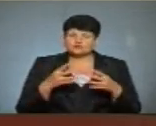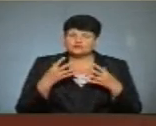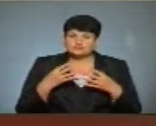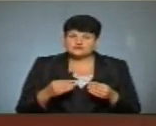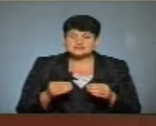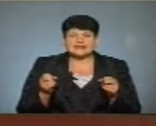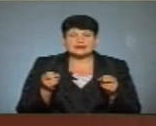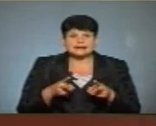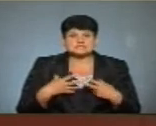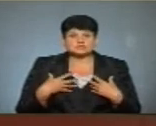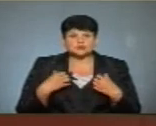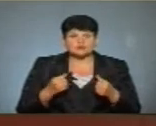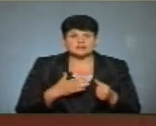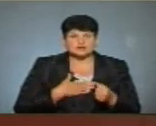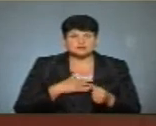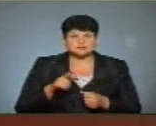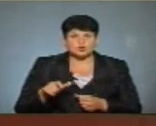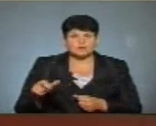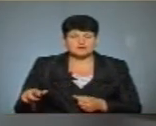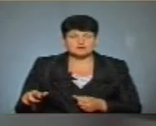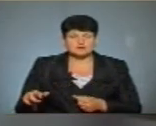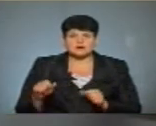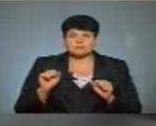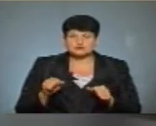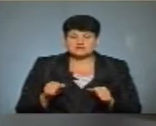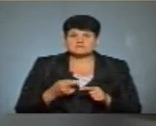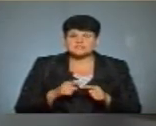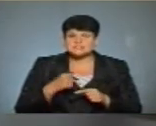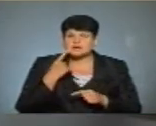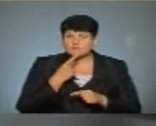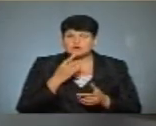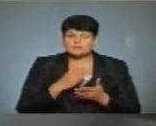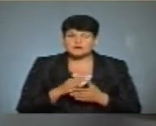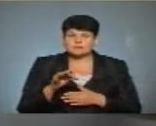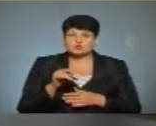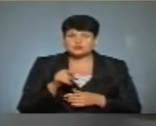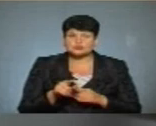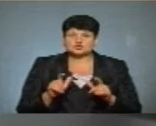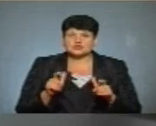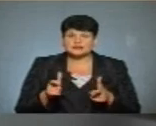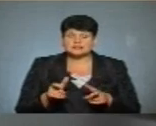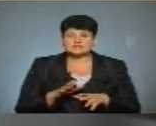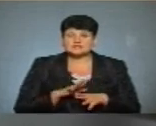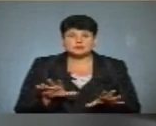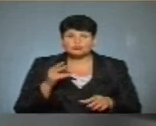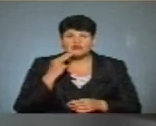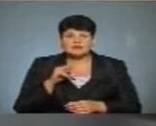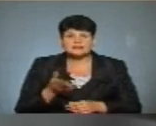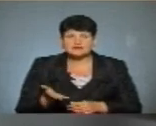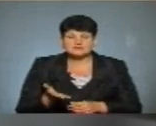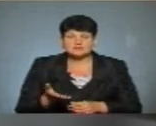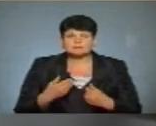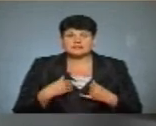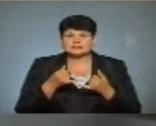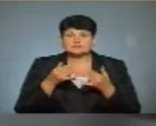про ризик здоров'я наших громадян. А можливо, це мова йде про те, що той карантин, він не був ефективний? Ми ж не